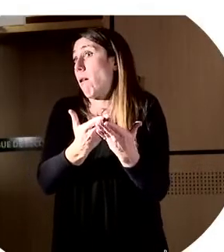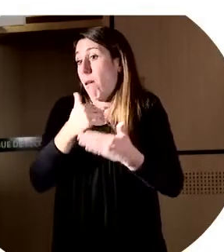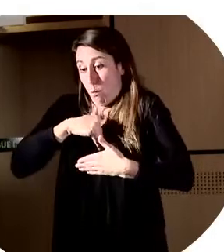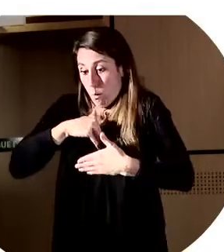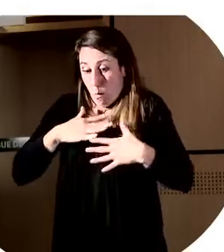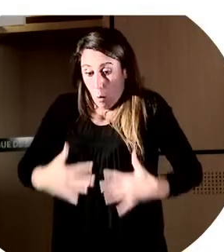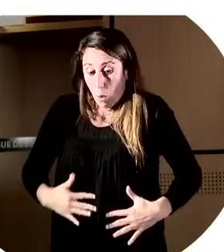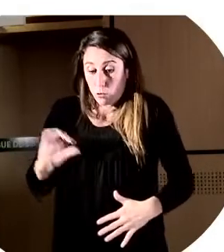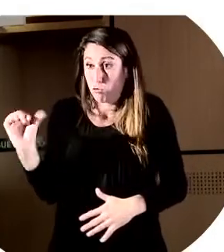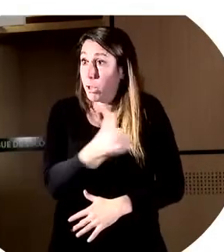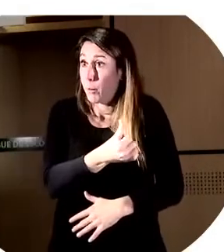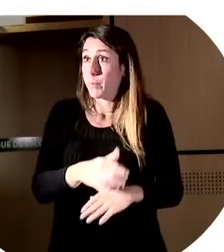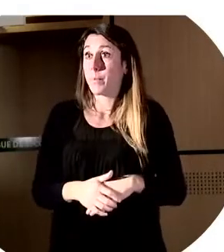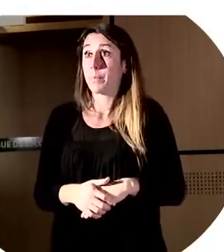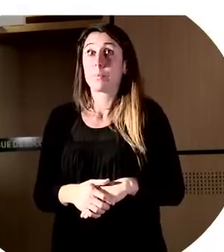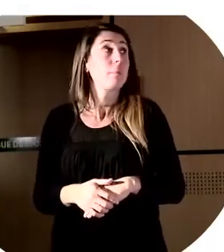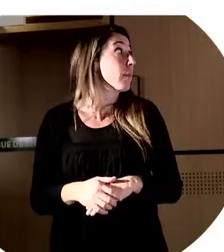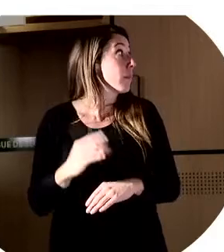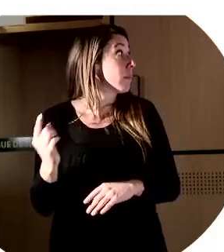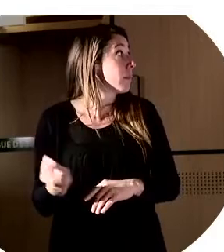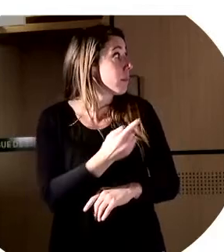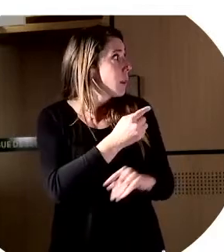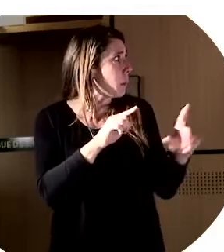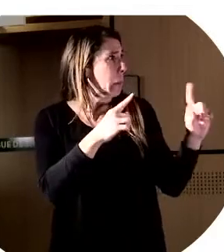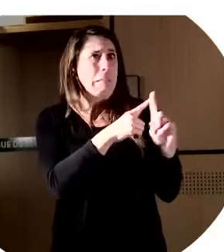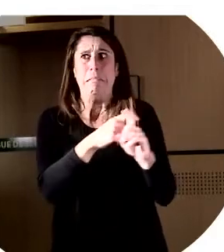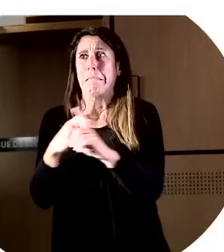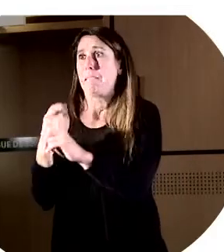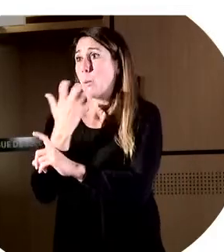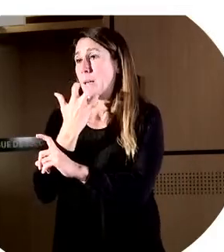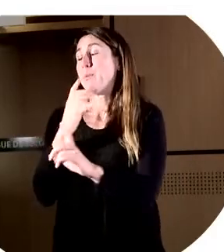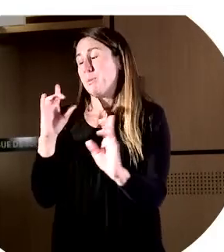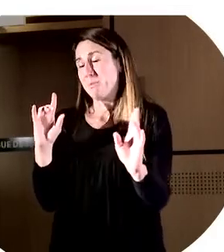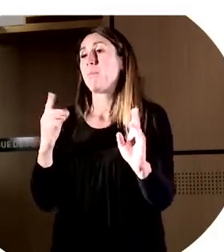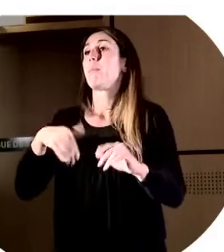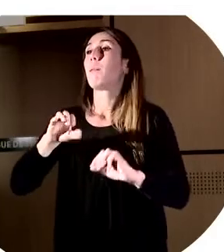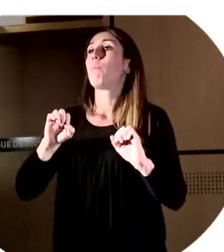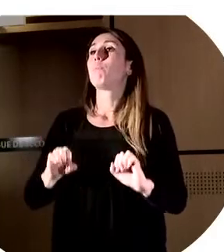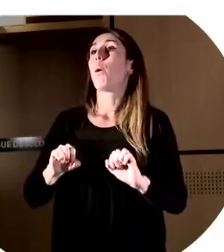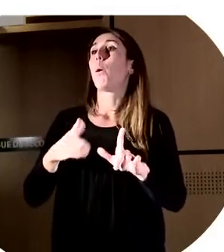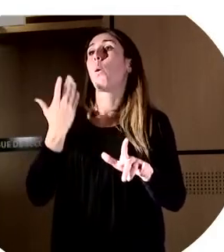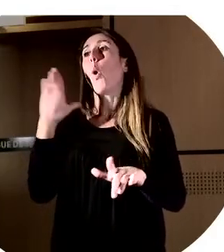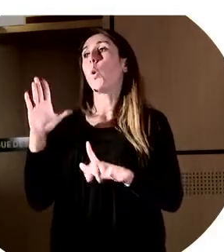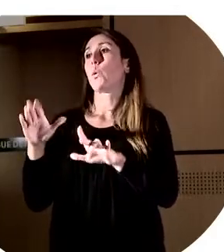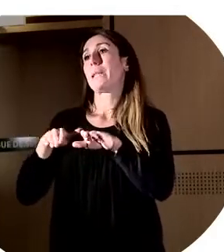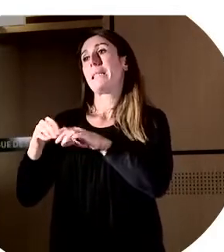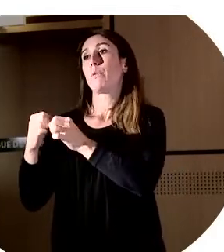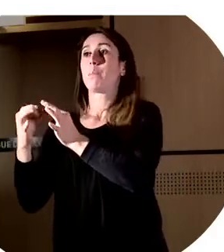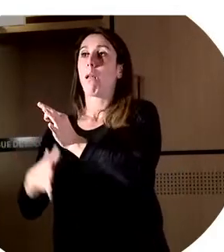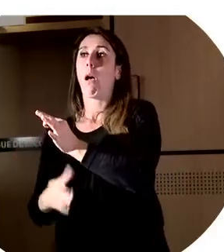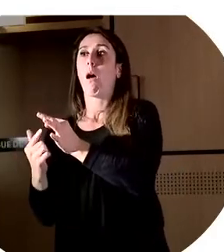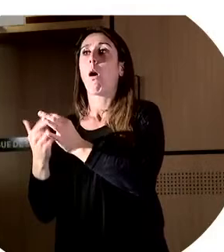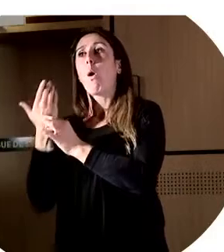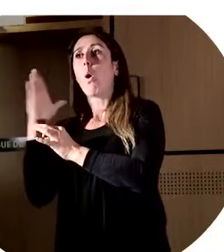terme d'absorption, il est horrible ici, mais en fait, j'aurais pu vous le décrire avec un même système de bilan.